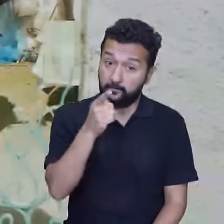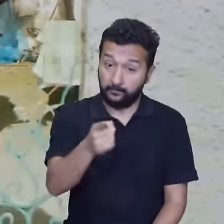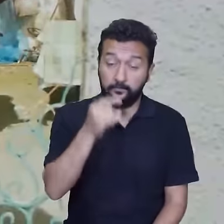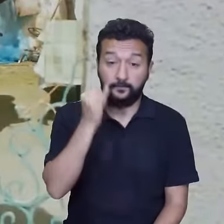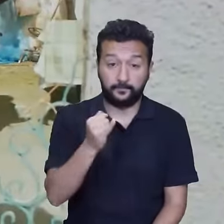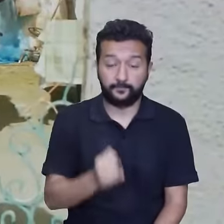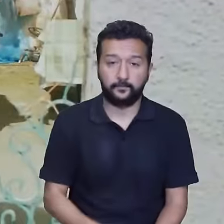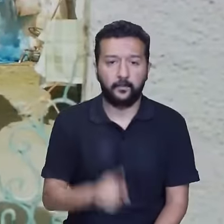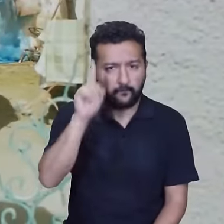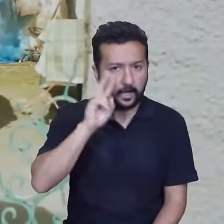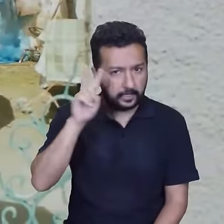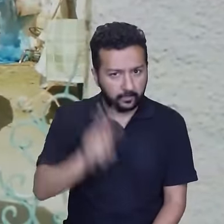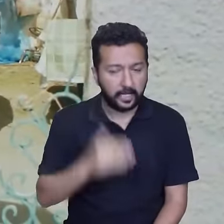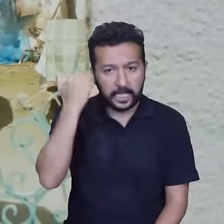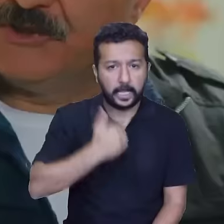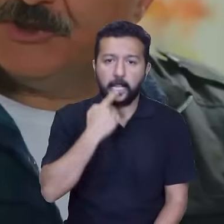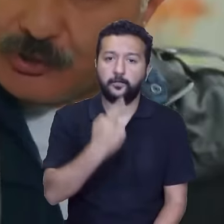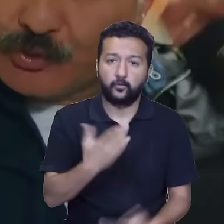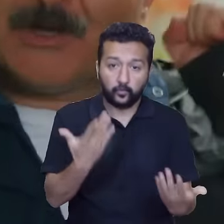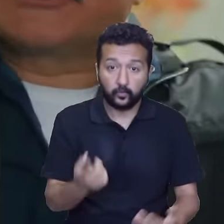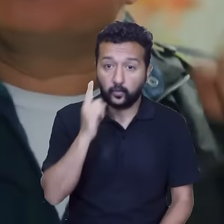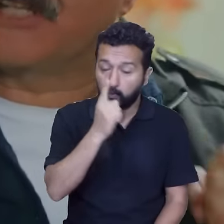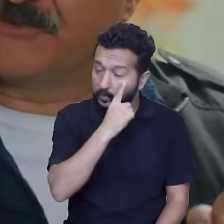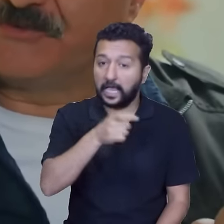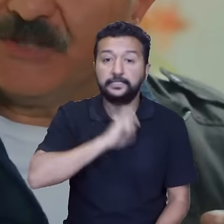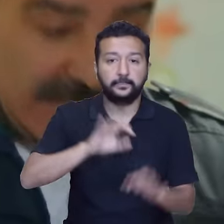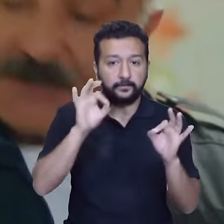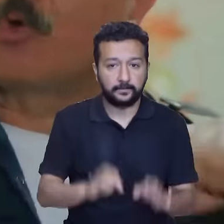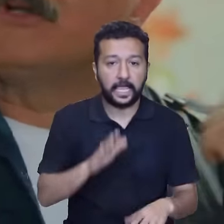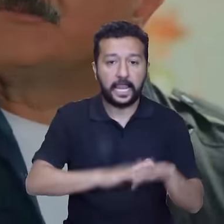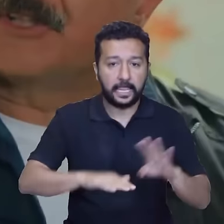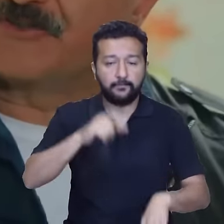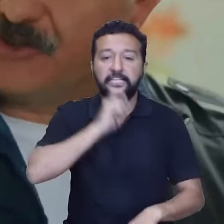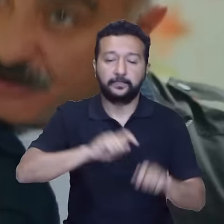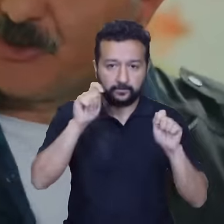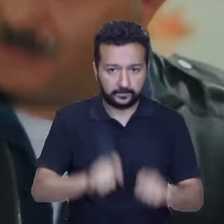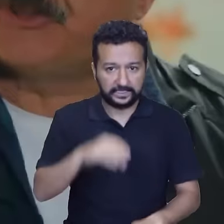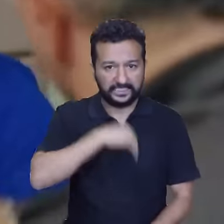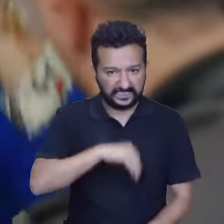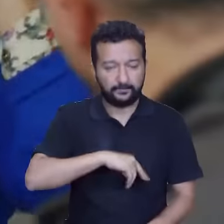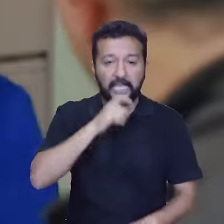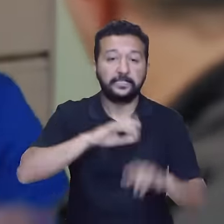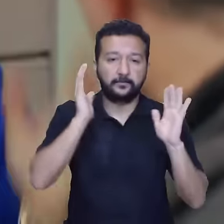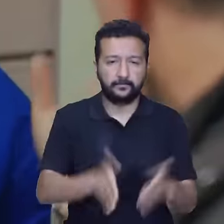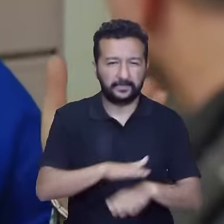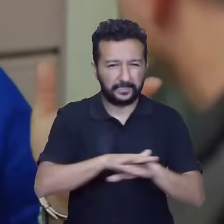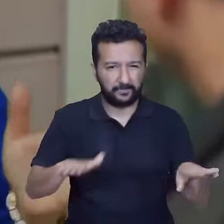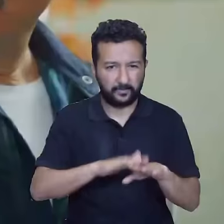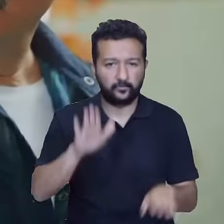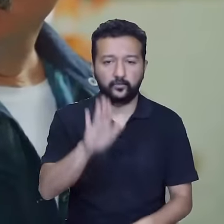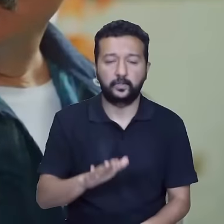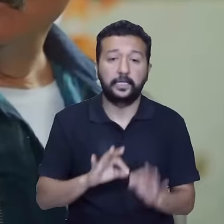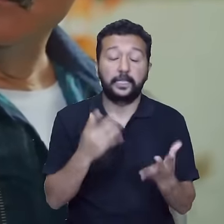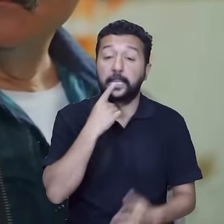söylüyorsan. Vallahi bak yalan söylüyorsam iki gözüm arkamda kalsın. Ellerim kollarım kırılsın, içim dışıma çıksın. Ay tamam